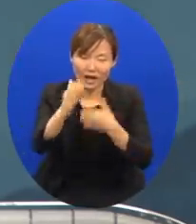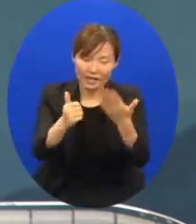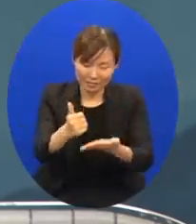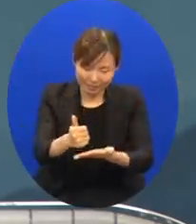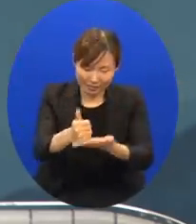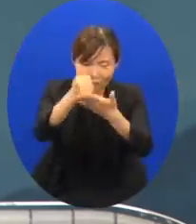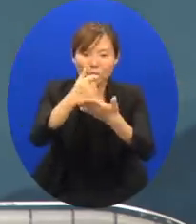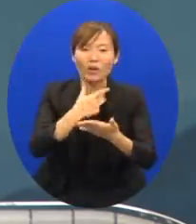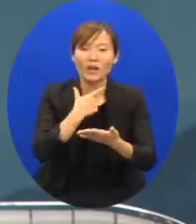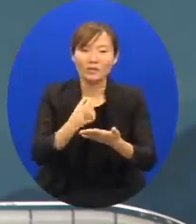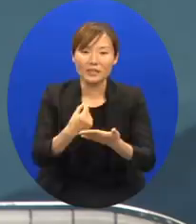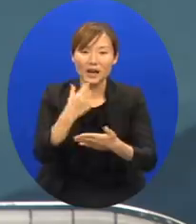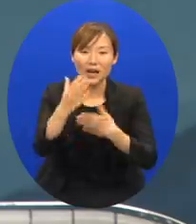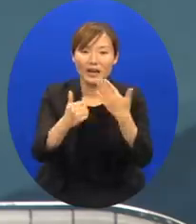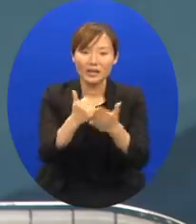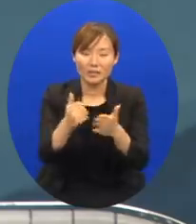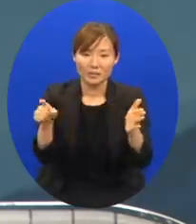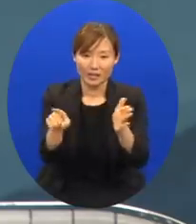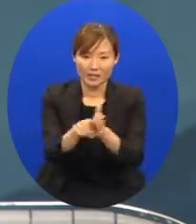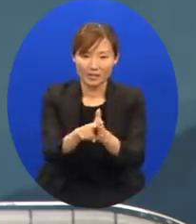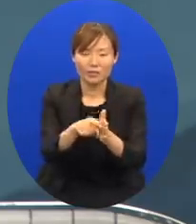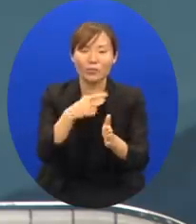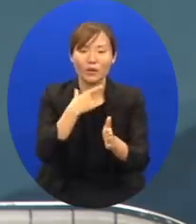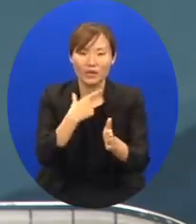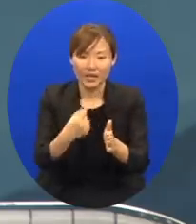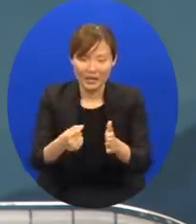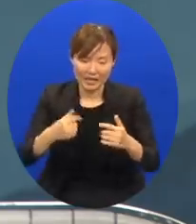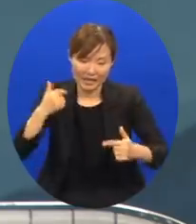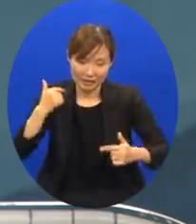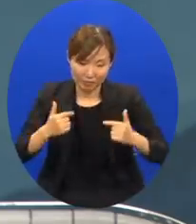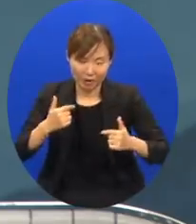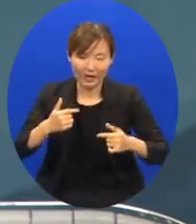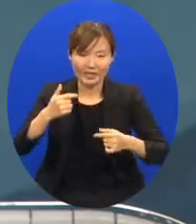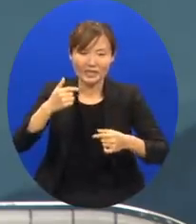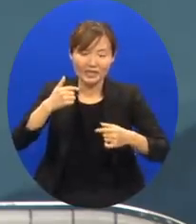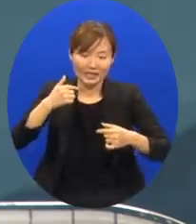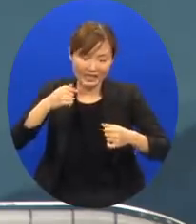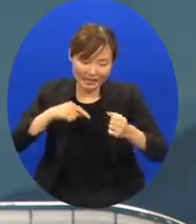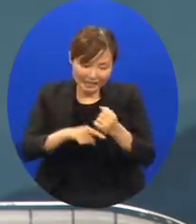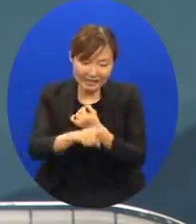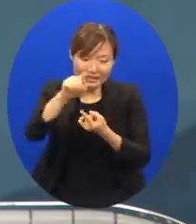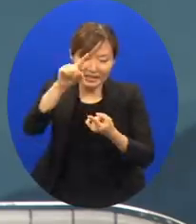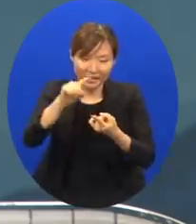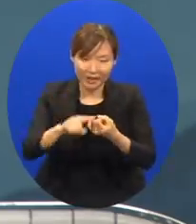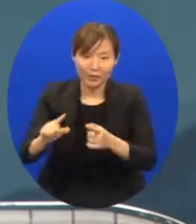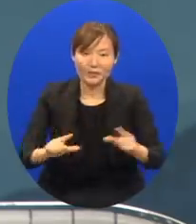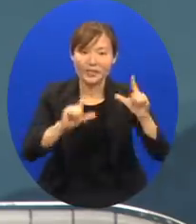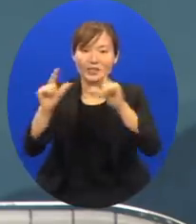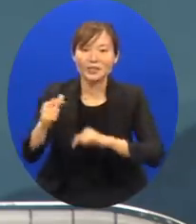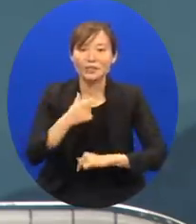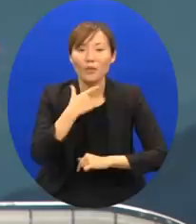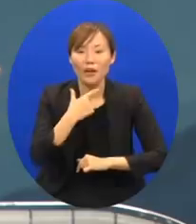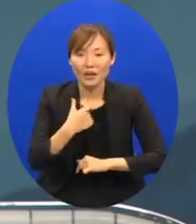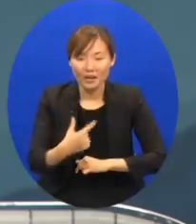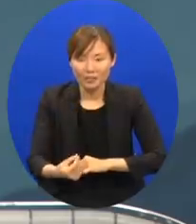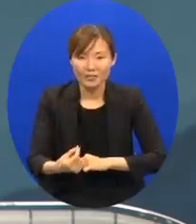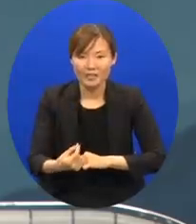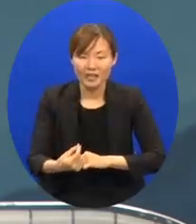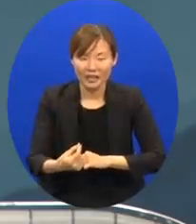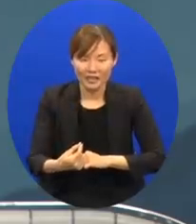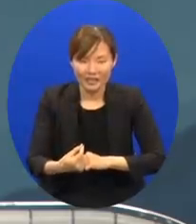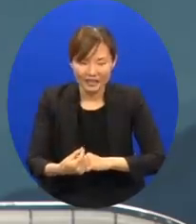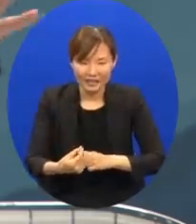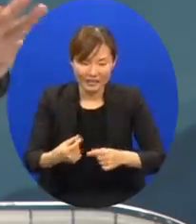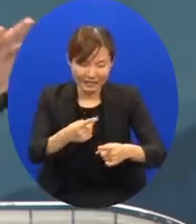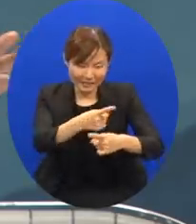하나님을 믿게 하시기 워낙 하나님이 기뻐하는 뜻대로 그렇게 살게 되기 원합니다 저기가 아니면 아군으로